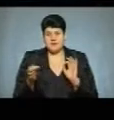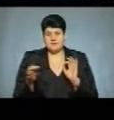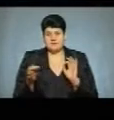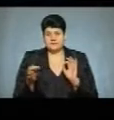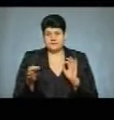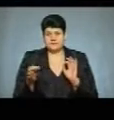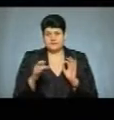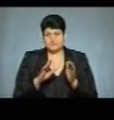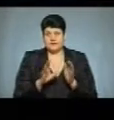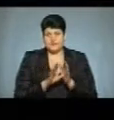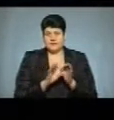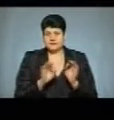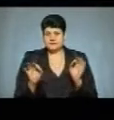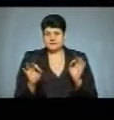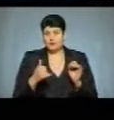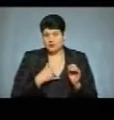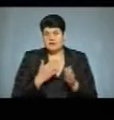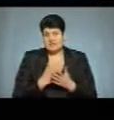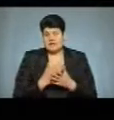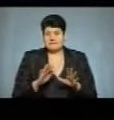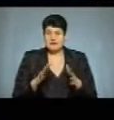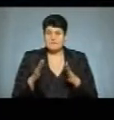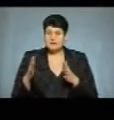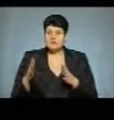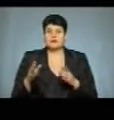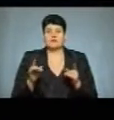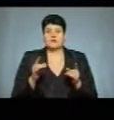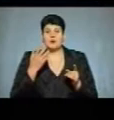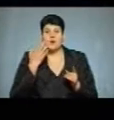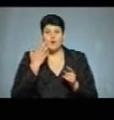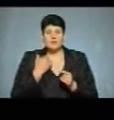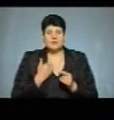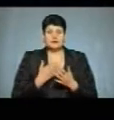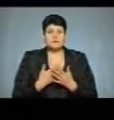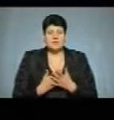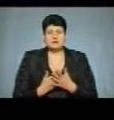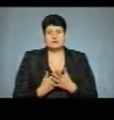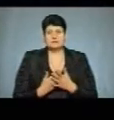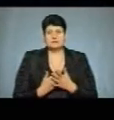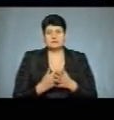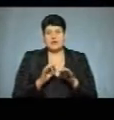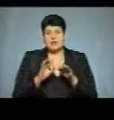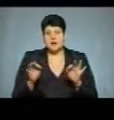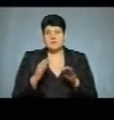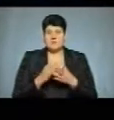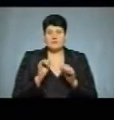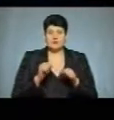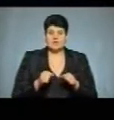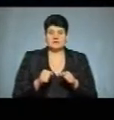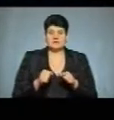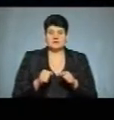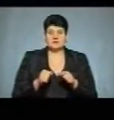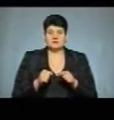У нас є випадки такі, що, от, наприклад, по кабелю, кабель має можливість і перенагрузки,